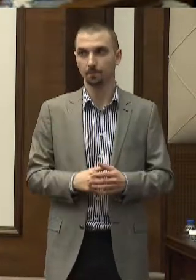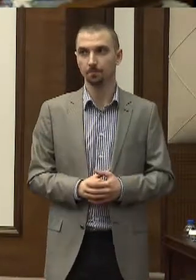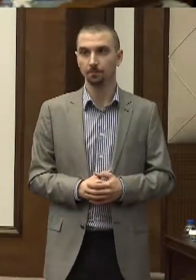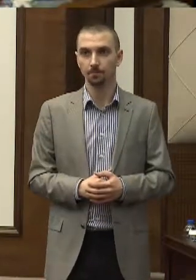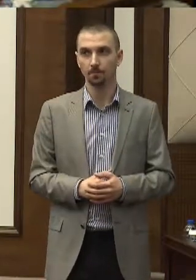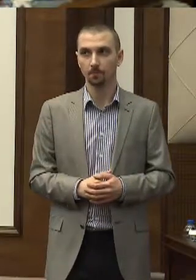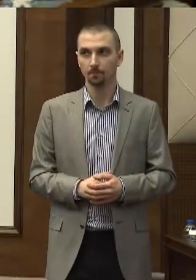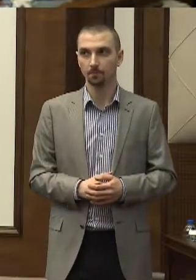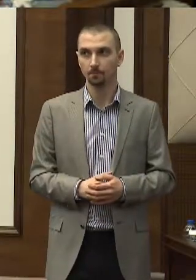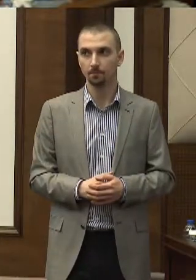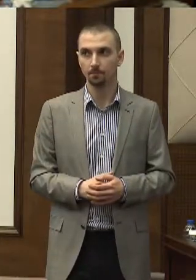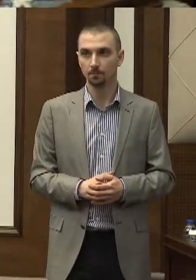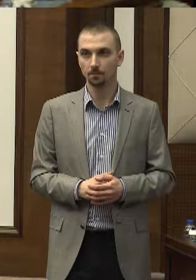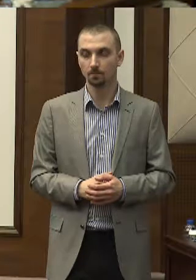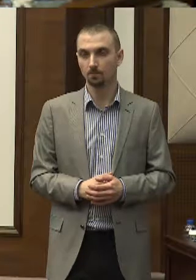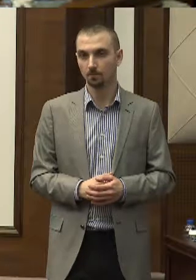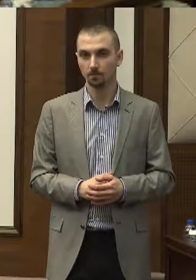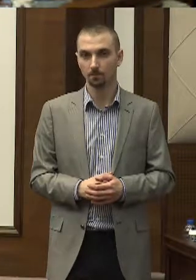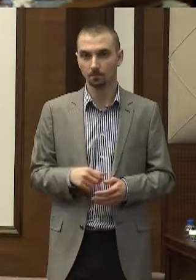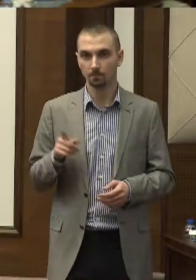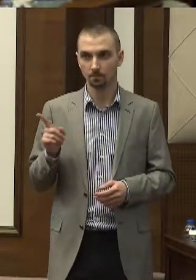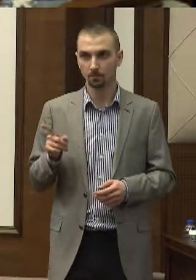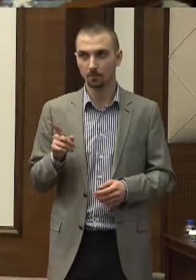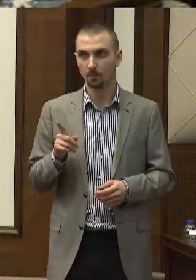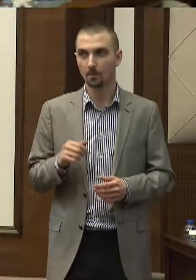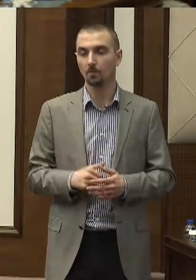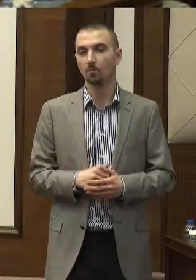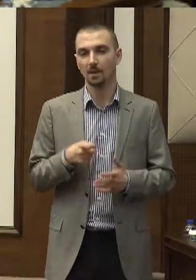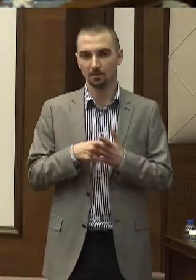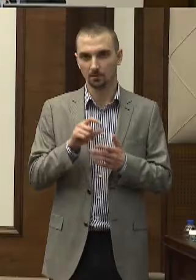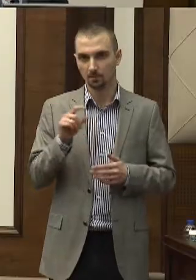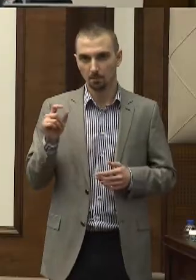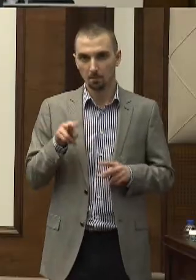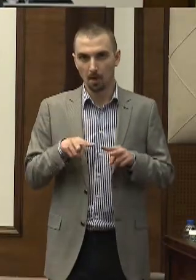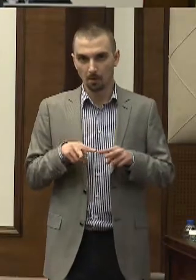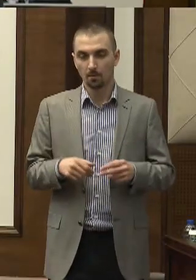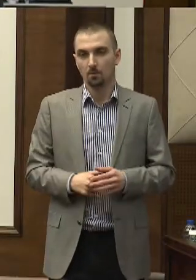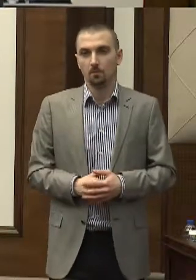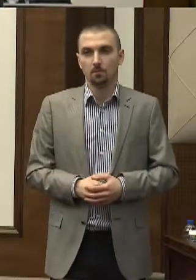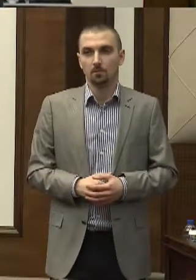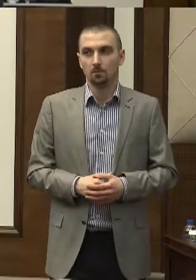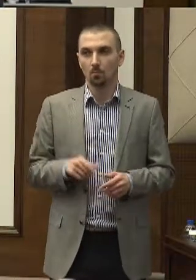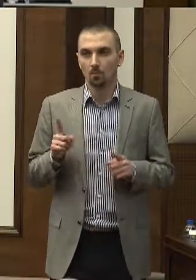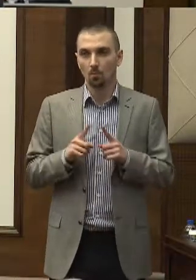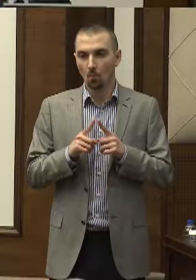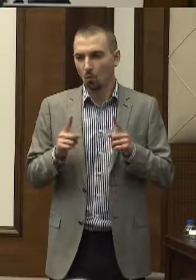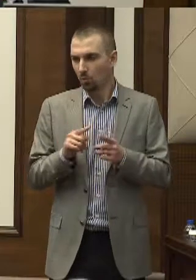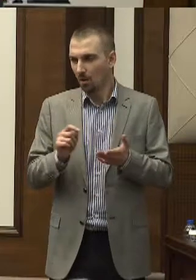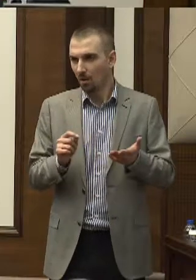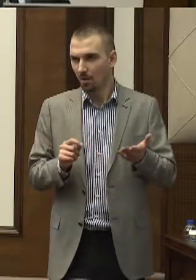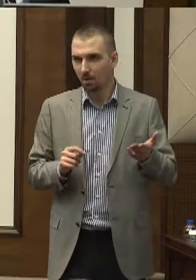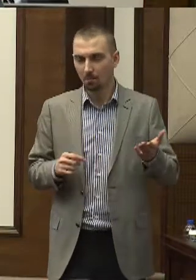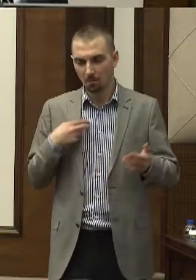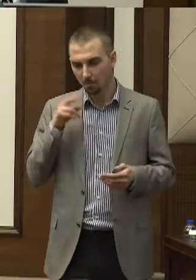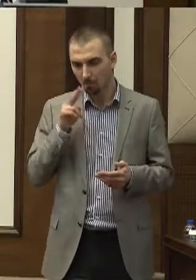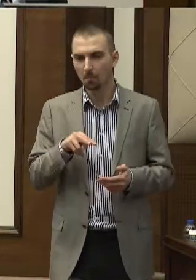İstanbul Valiliği İl Emniyet Müdürlüğü'nün telsiz istasyonu konması. Teşekkür ederim. Burada uzun uzun uzun uzun bir şeyler yazılmış da o uzun